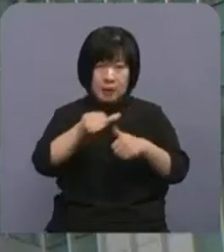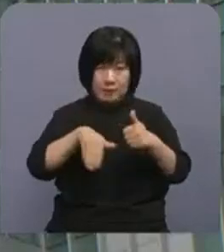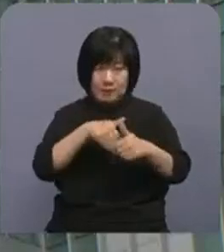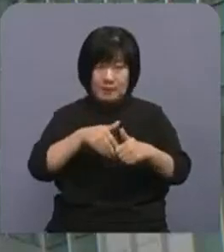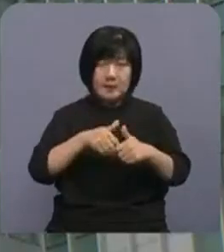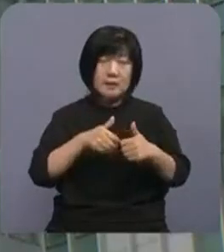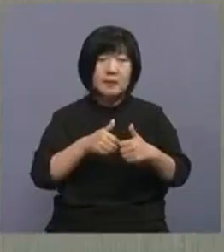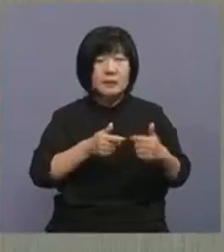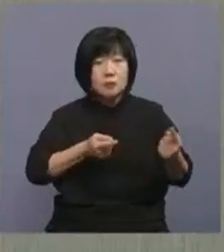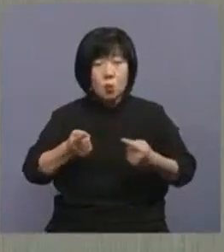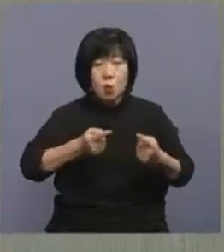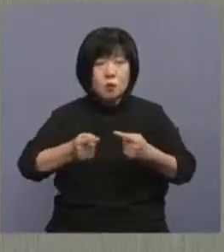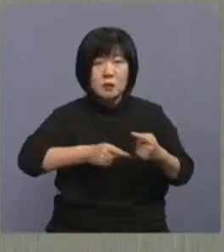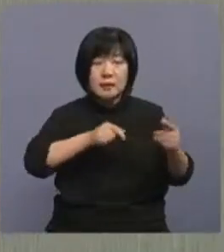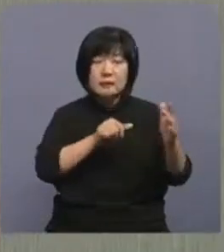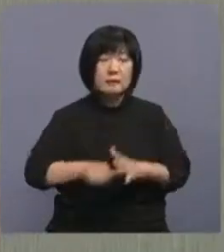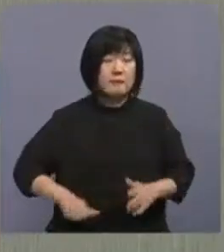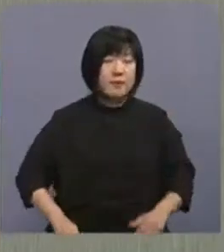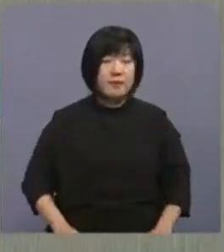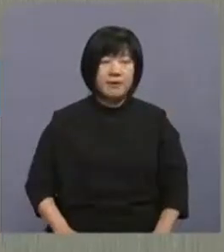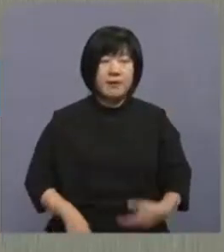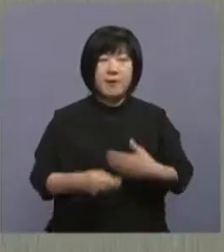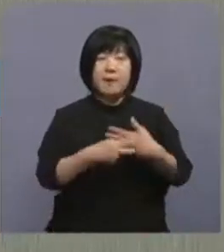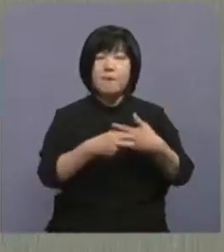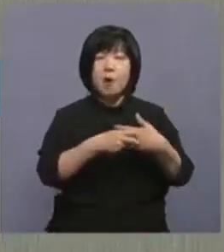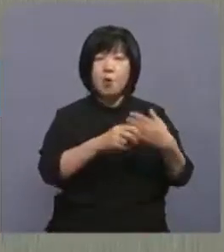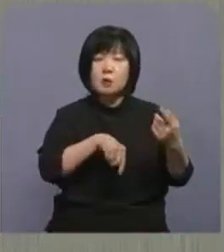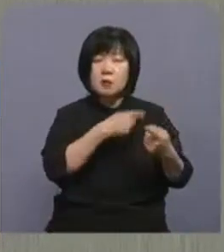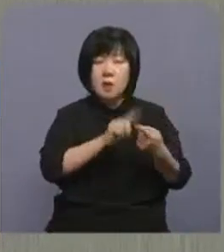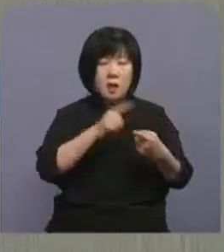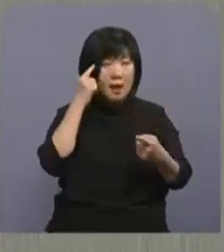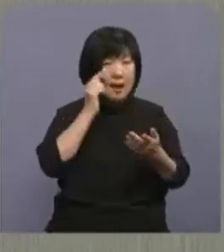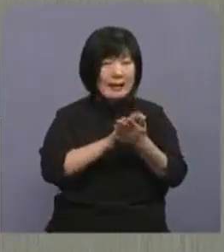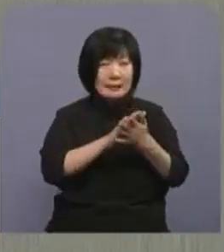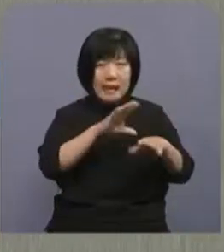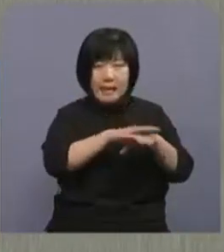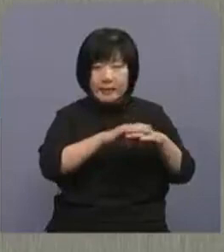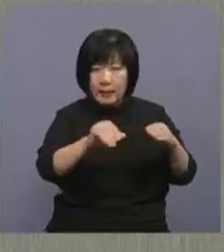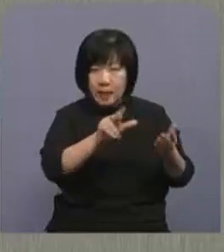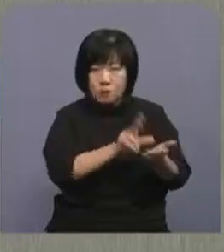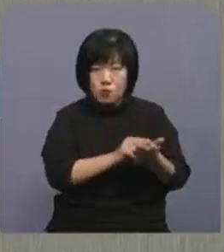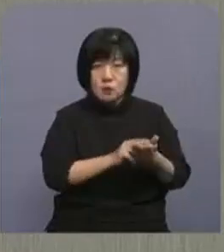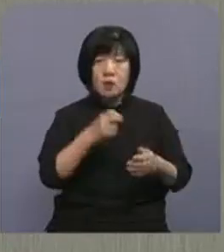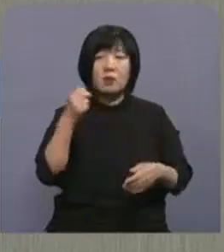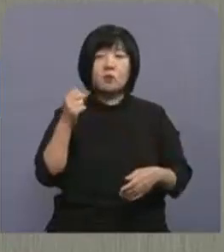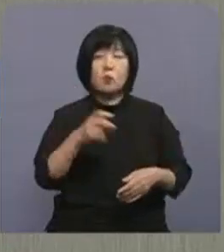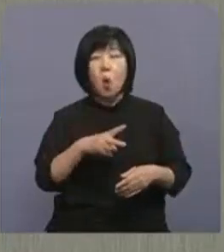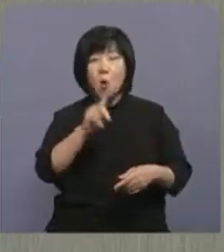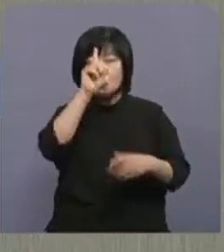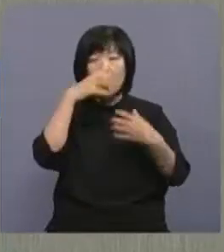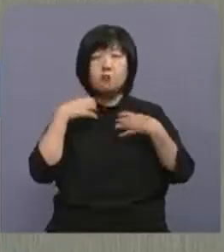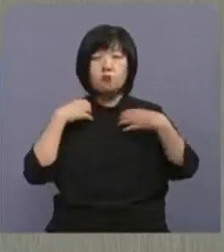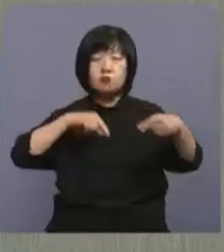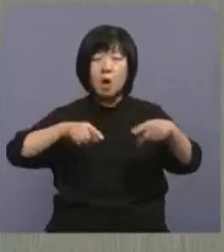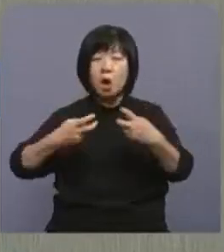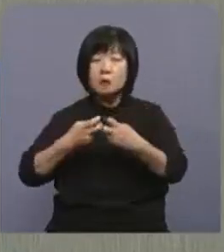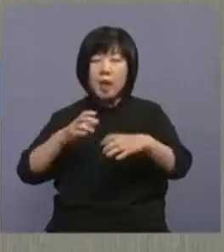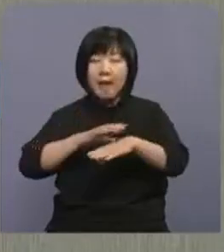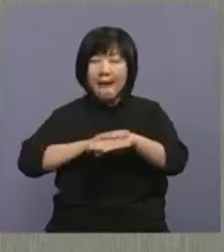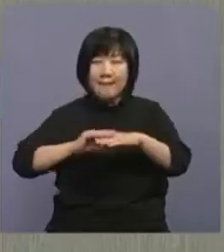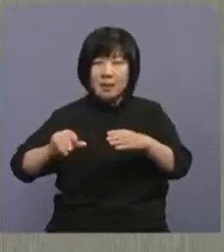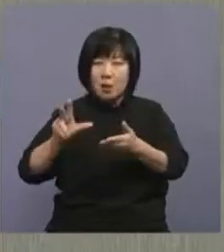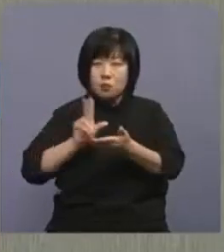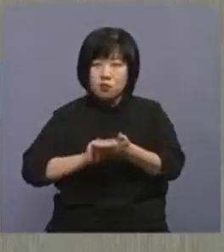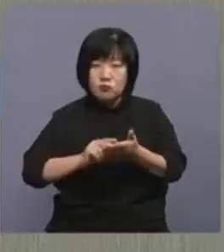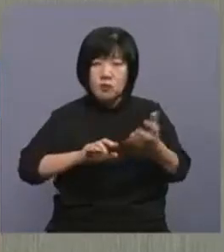실패했습니다 병원 차원에서 해결할 수 있는 그런 문제하고 또 그렇지 않고 어떤 정부 정책으로 해결해야 되는 그런